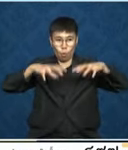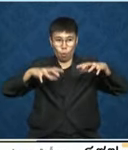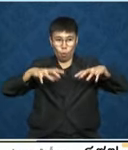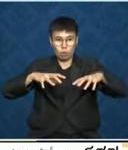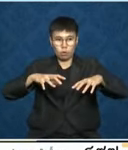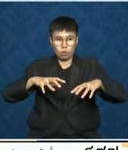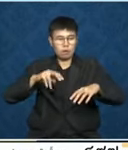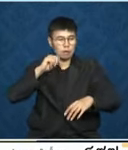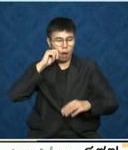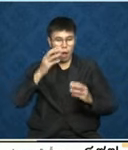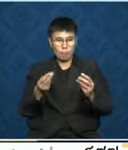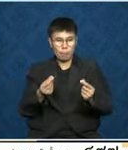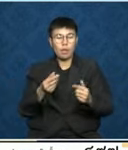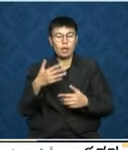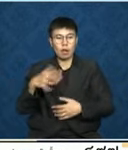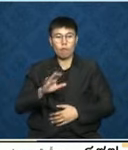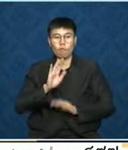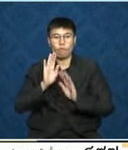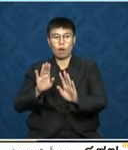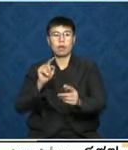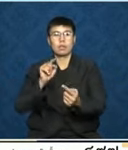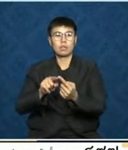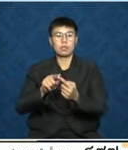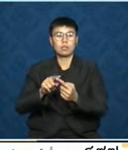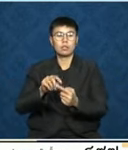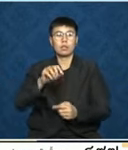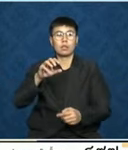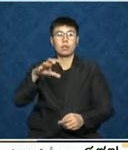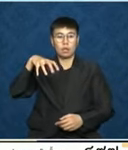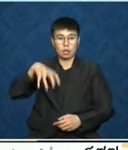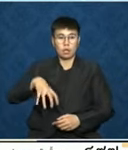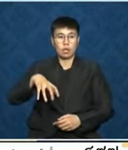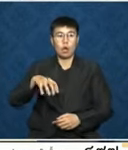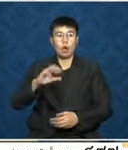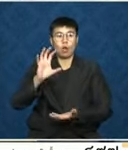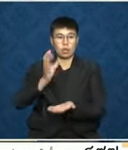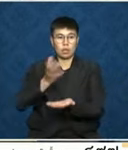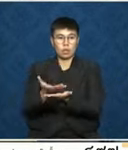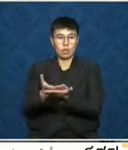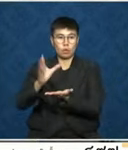ประธานนำยังนำเรียนไปยังสำนักงบด้วยครับขอกราบขอบพระคุณ